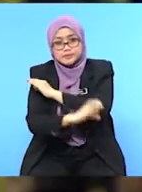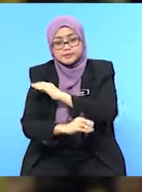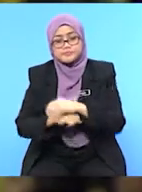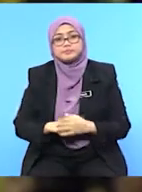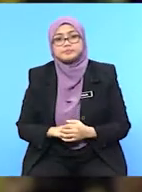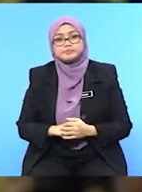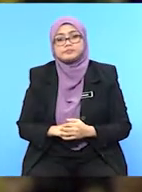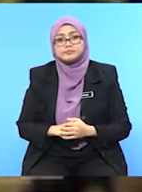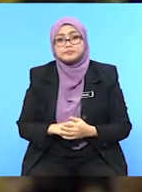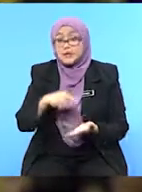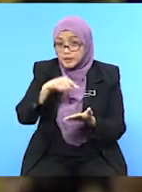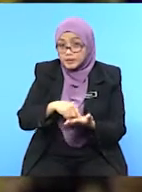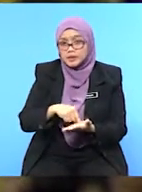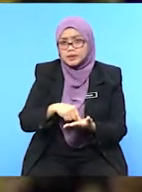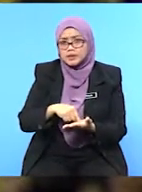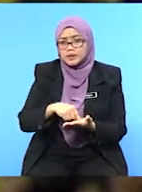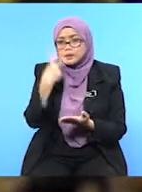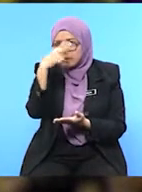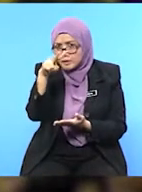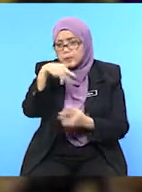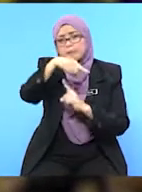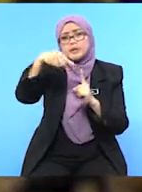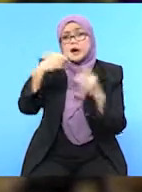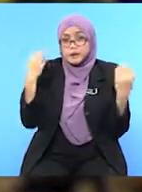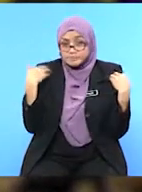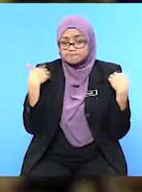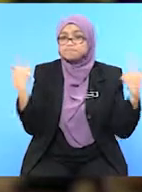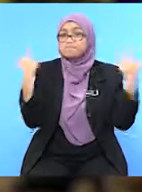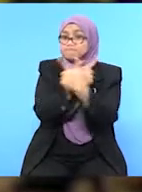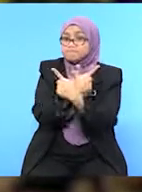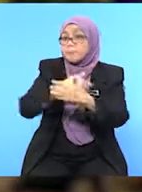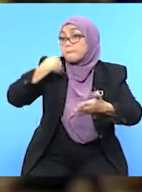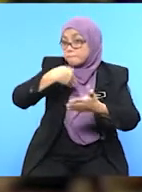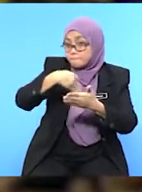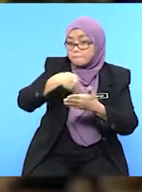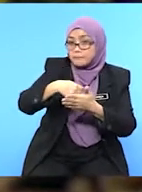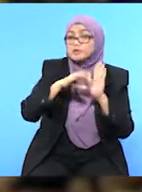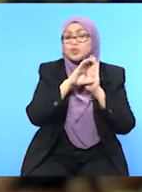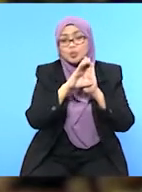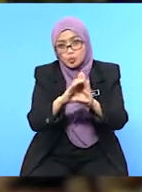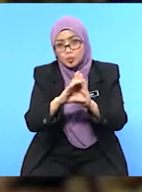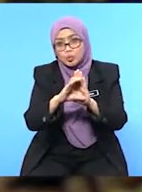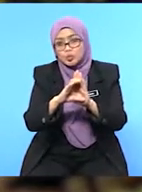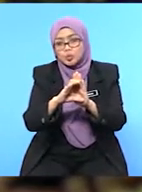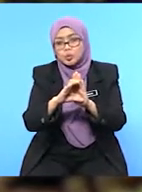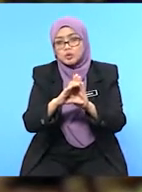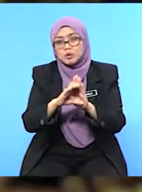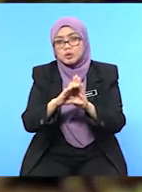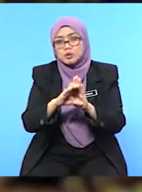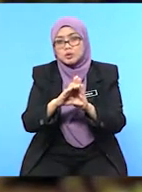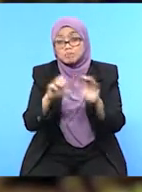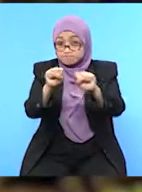situasi ini selalu kita lihat nilai adanya satu perlawanan bola sepak contohnya G sudah